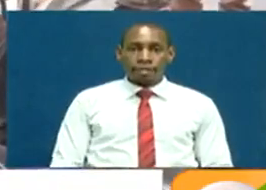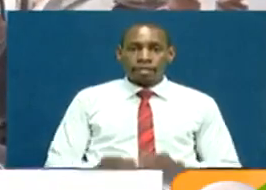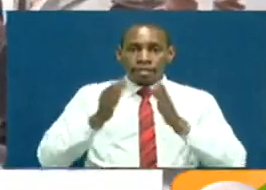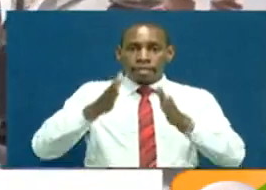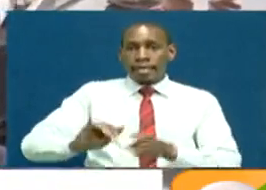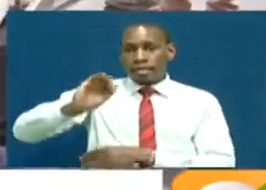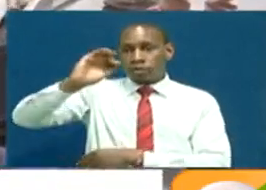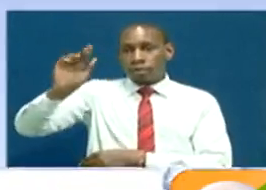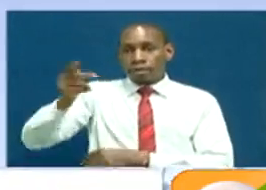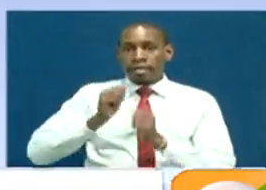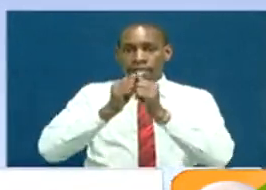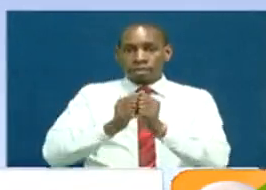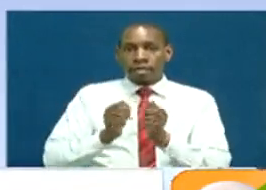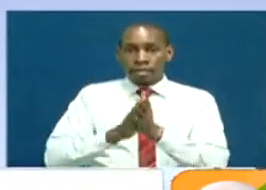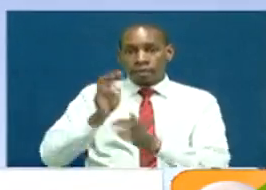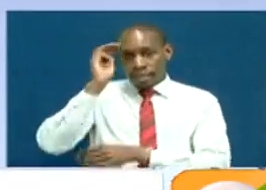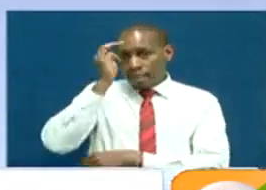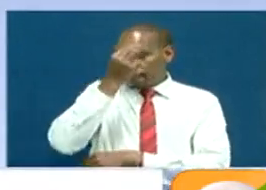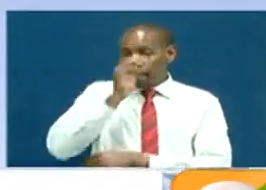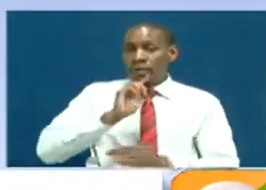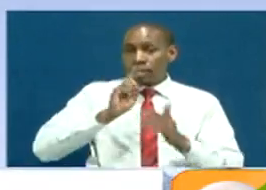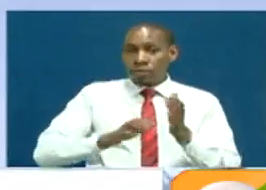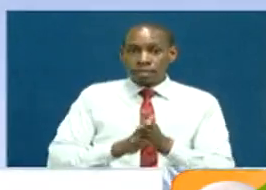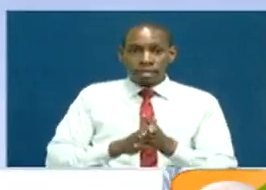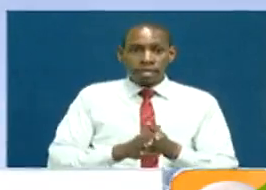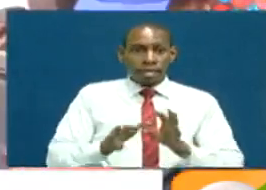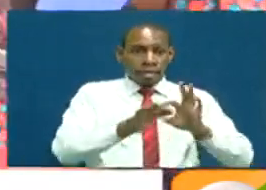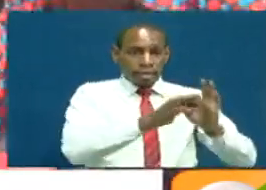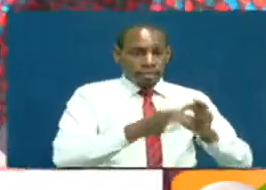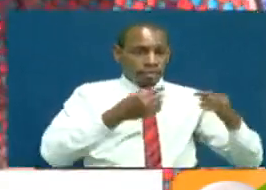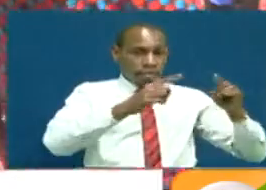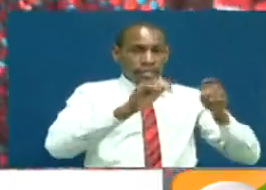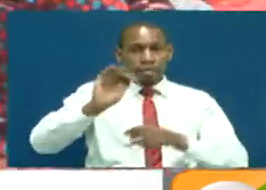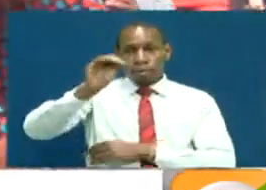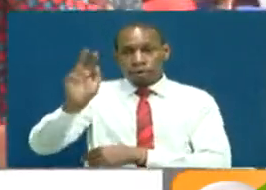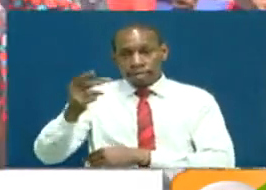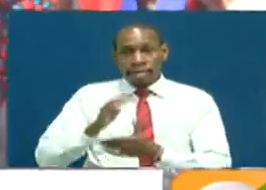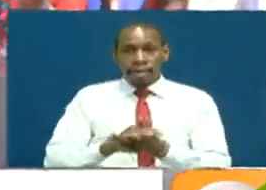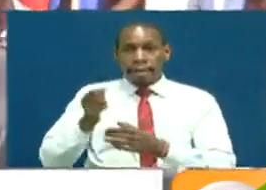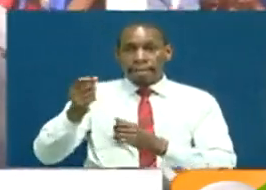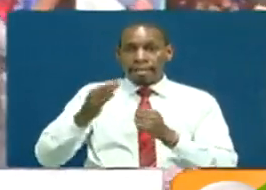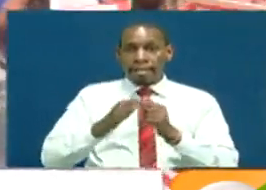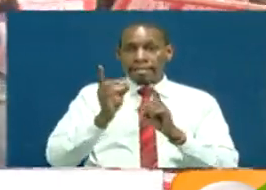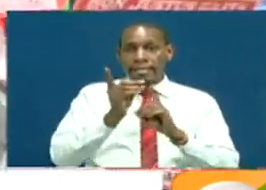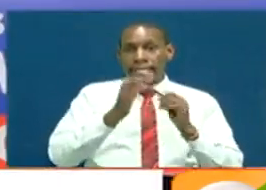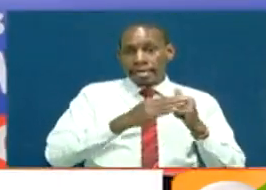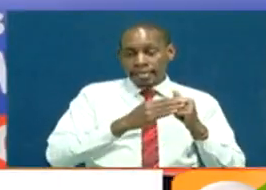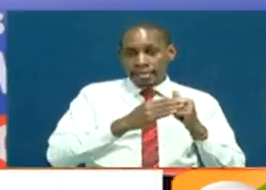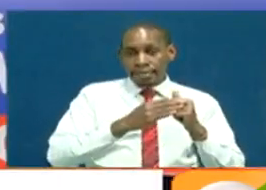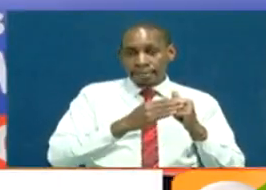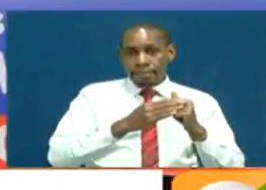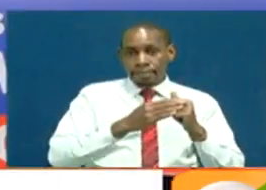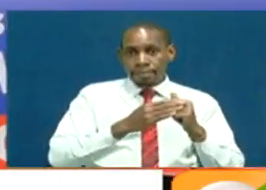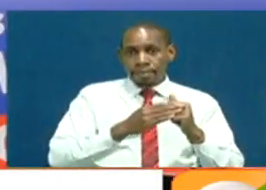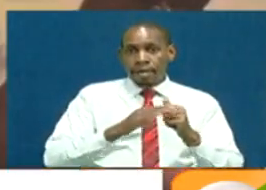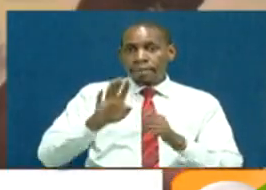Viongozi wa Mlima Kenya walioandamana na Karua wakisema muungano huu utazua ushindi eneo la Mlima Kenya ifikapo Agosti 9.